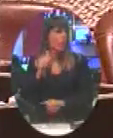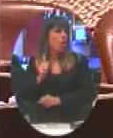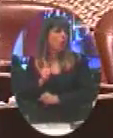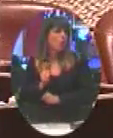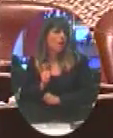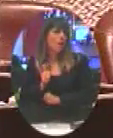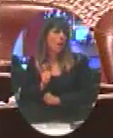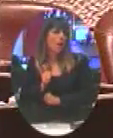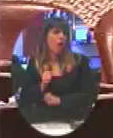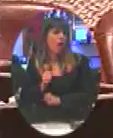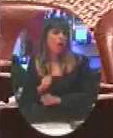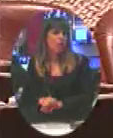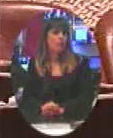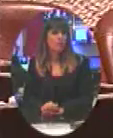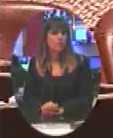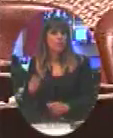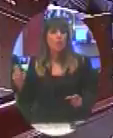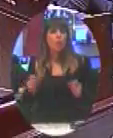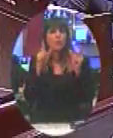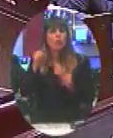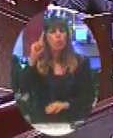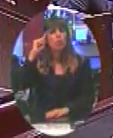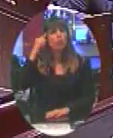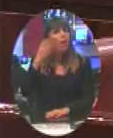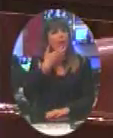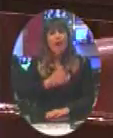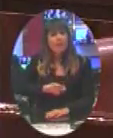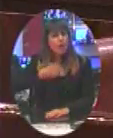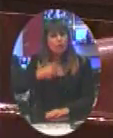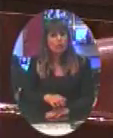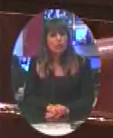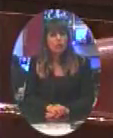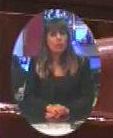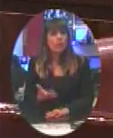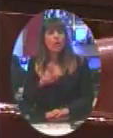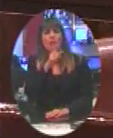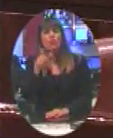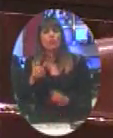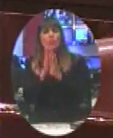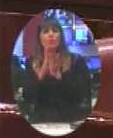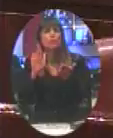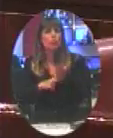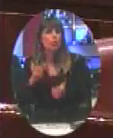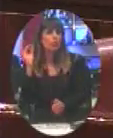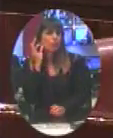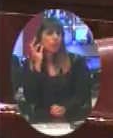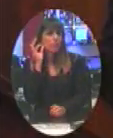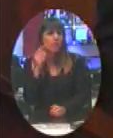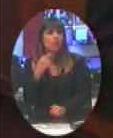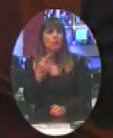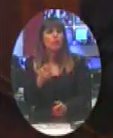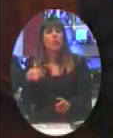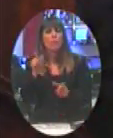מה שקשור, פתאום מטריד אותך הרב הראשי. איפה אלי שמבקשים זכויות לנשים, שיגנו על